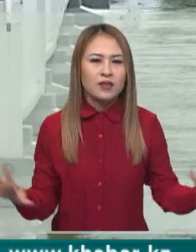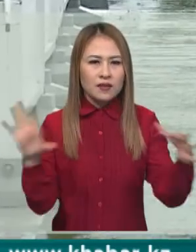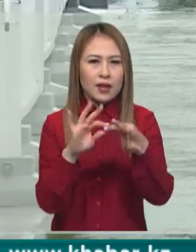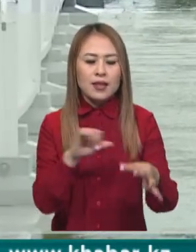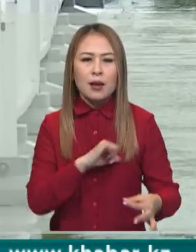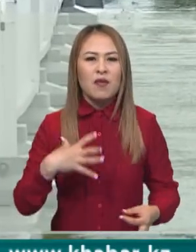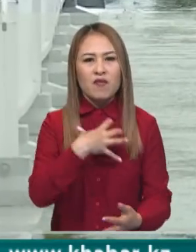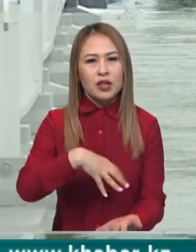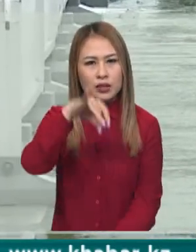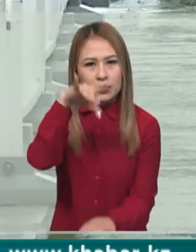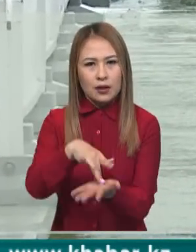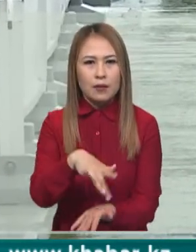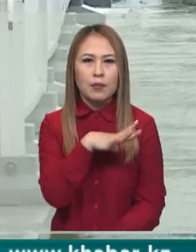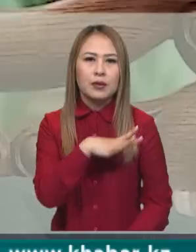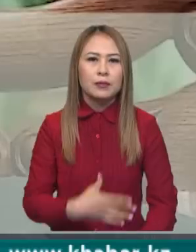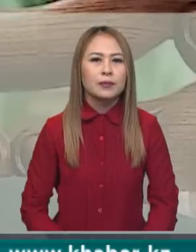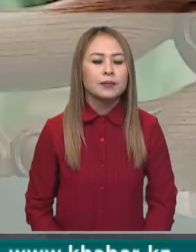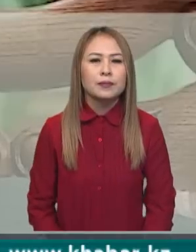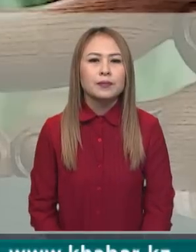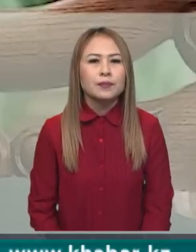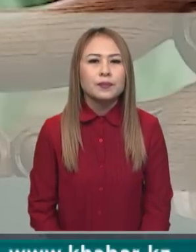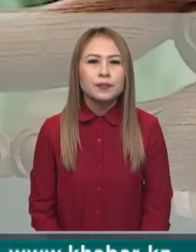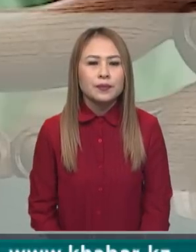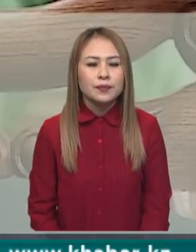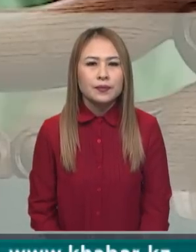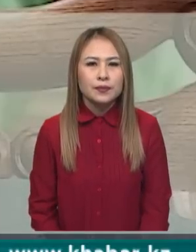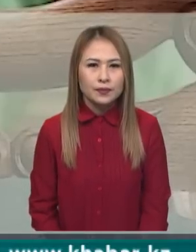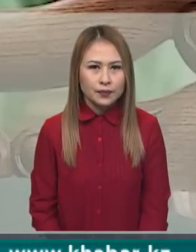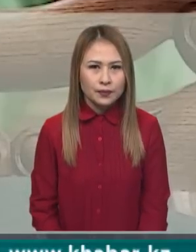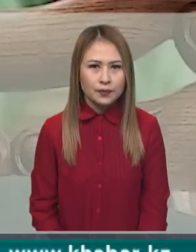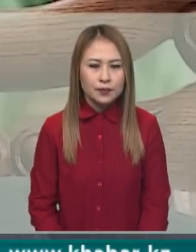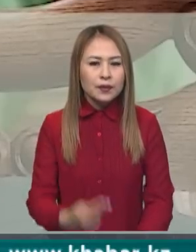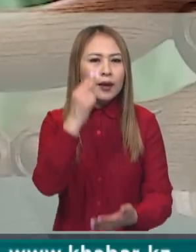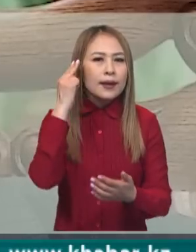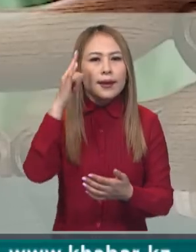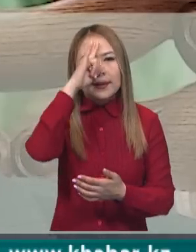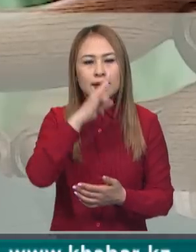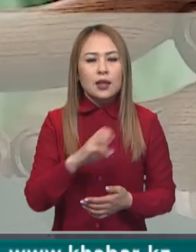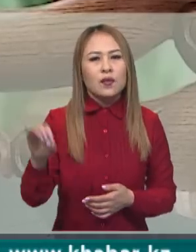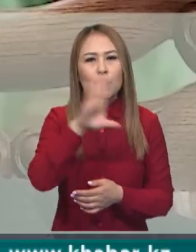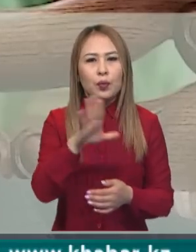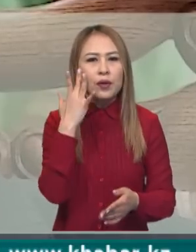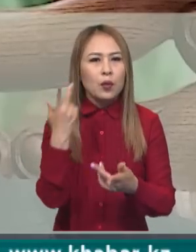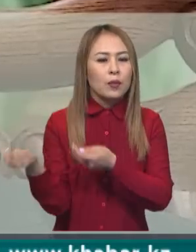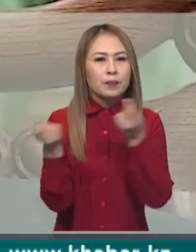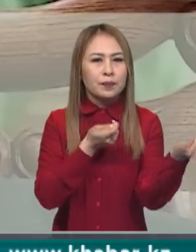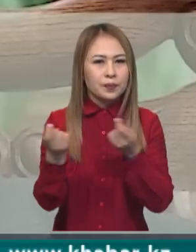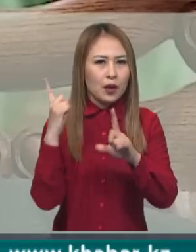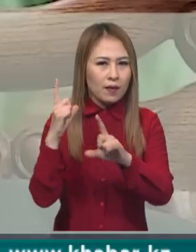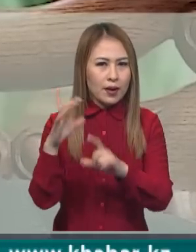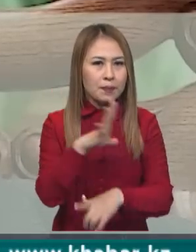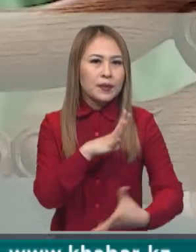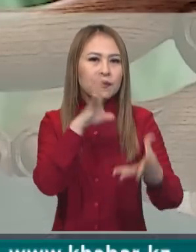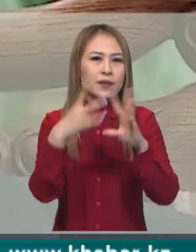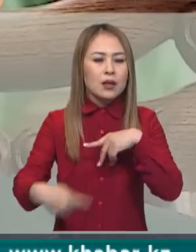негізгі транзиттік мемлекетке айналды. Транзитом через Казахстан из Китая в Европу. Қытай Қазақстан Еуропа тауар тасымалдау үшін заманауи тиімді